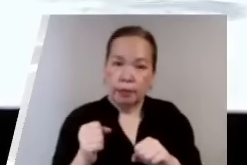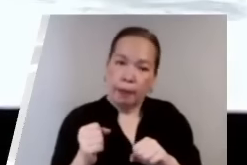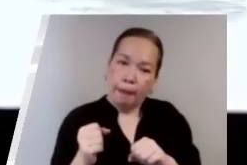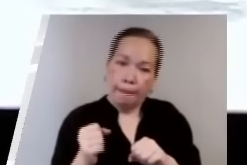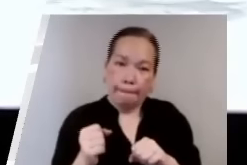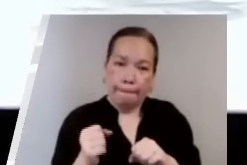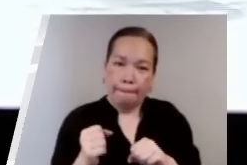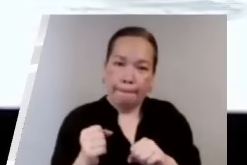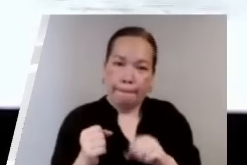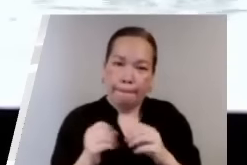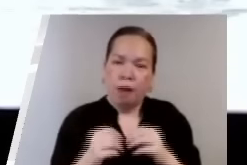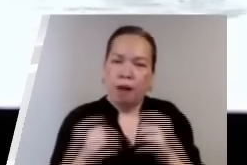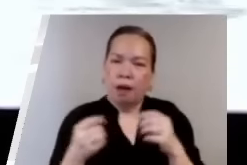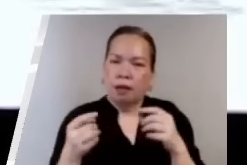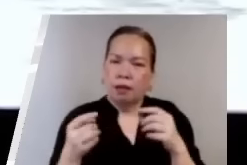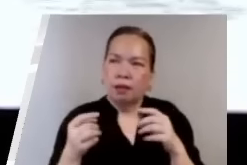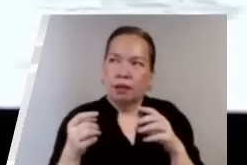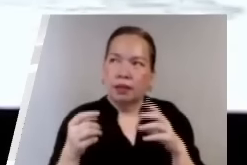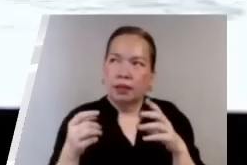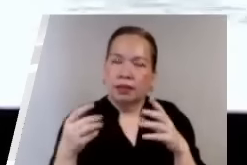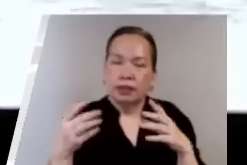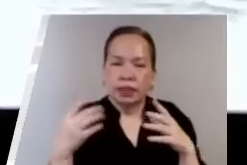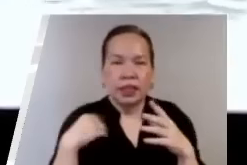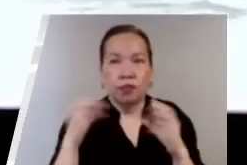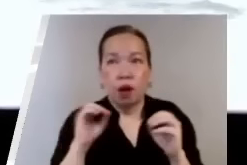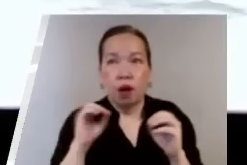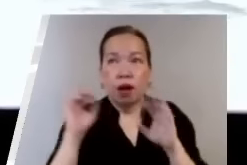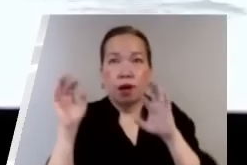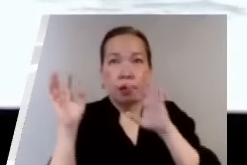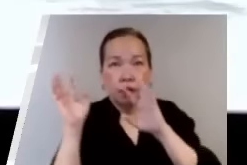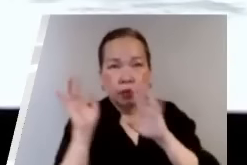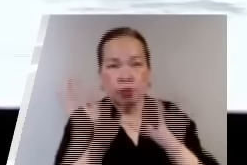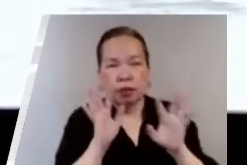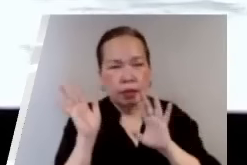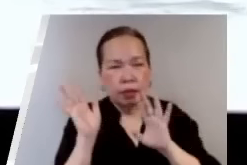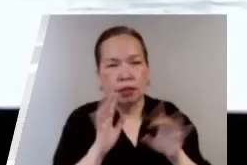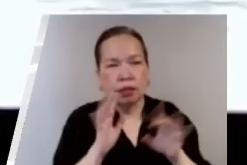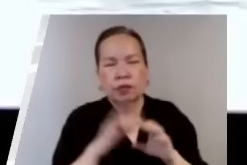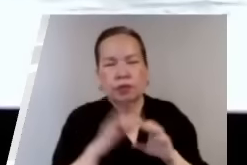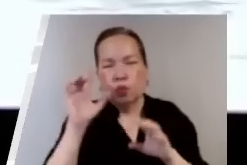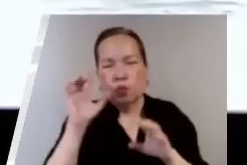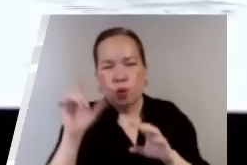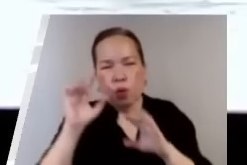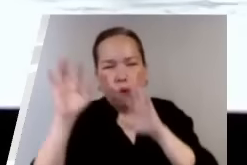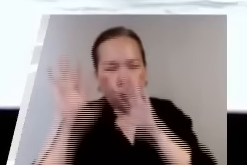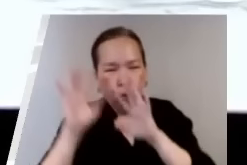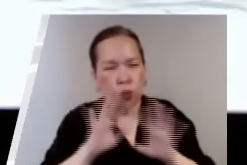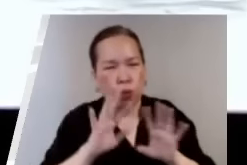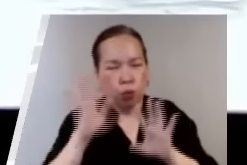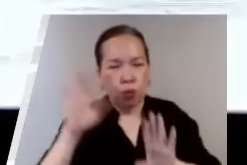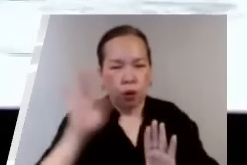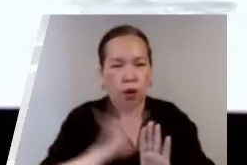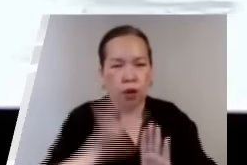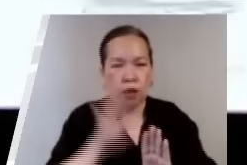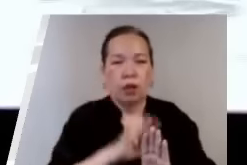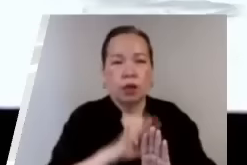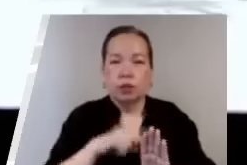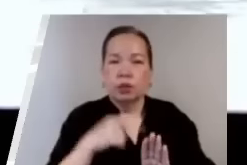So pag walang masyadong trigger, pag mahina rin po yung habagat, minsan pumapasok din po yung tinatawag po